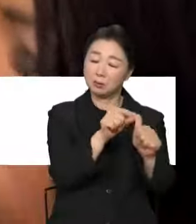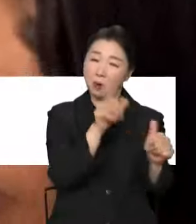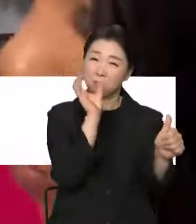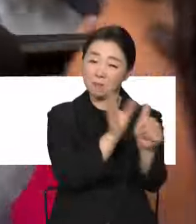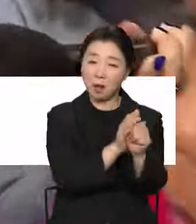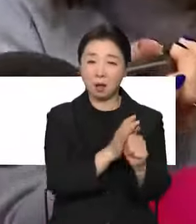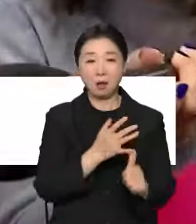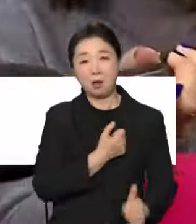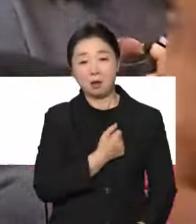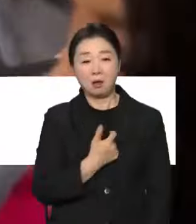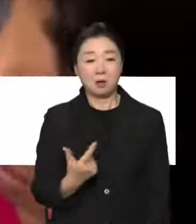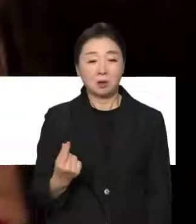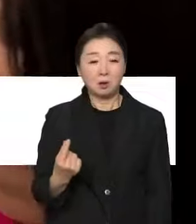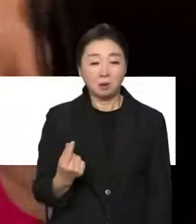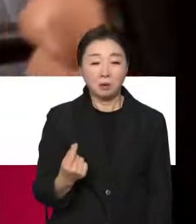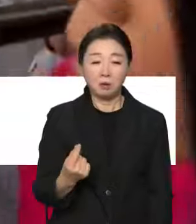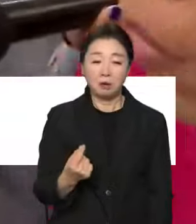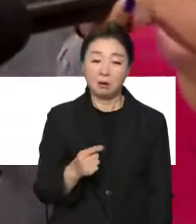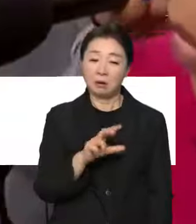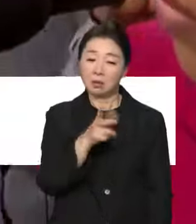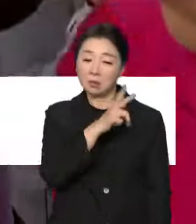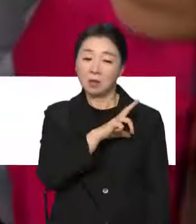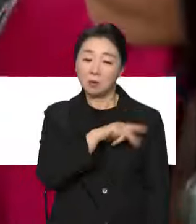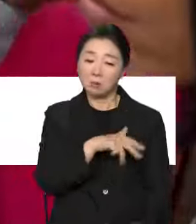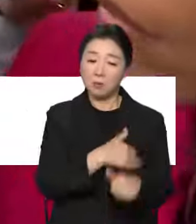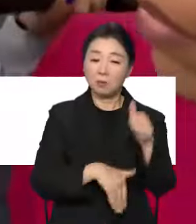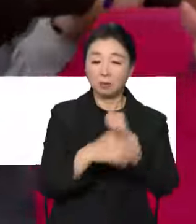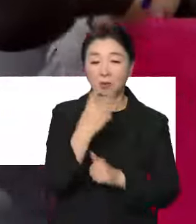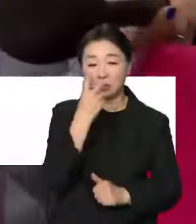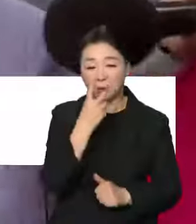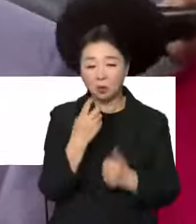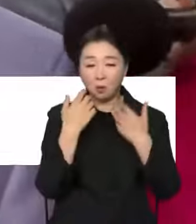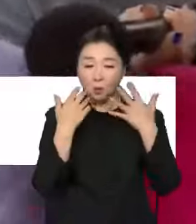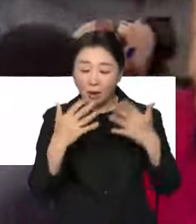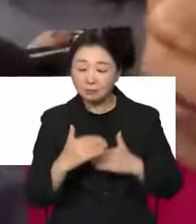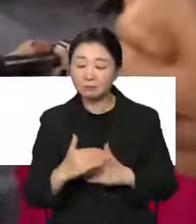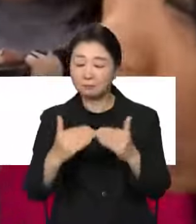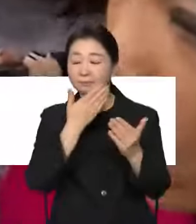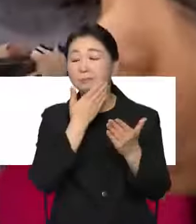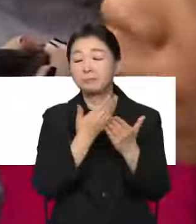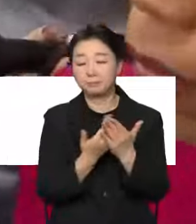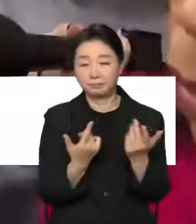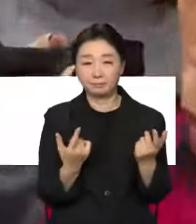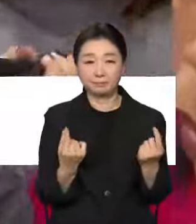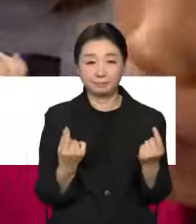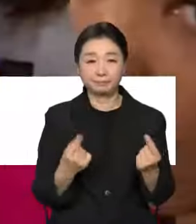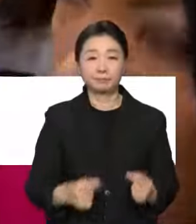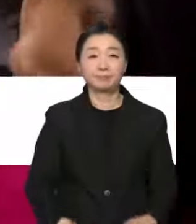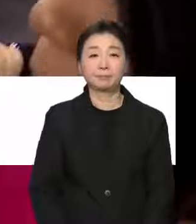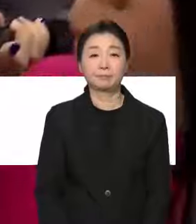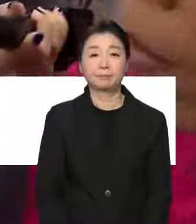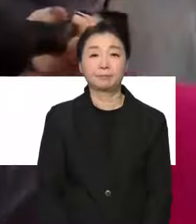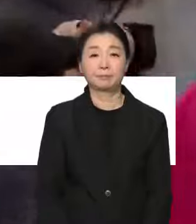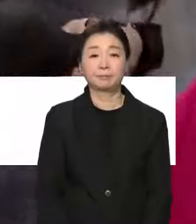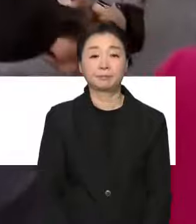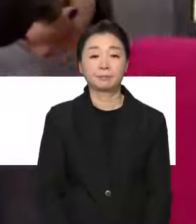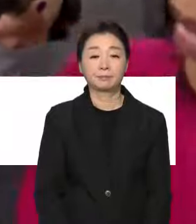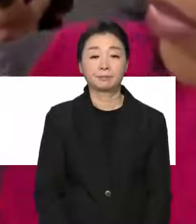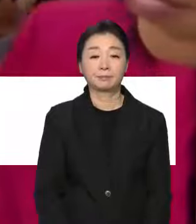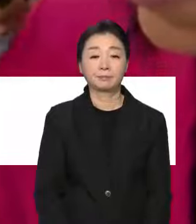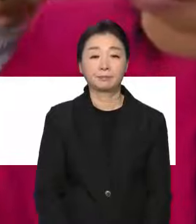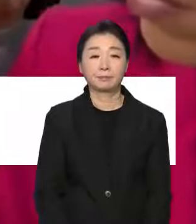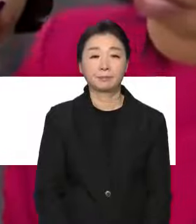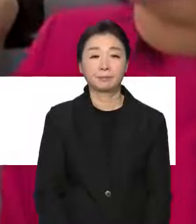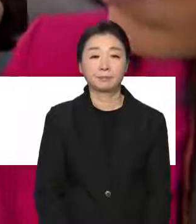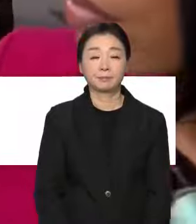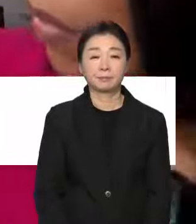but that's why it's important that the Senate go through its process of making sure that we